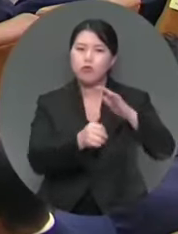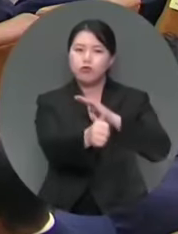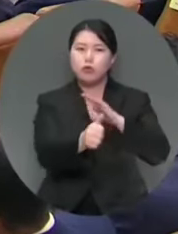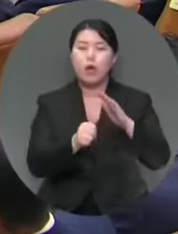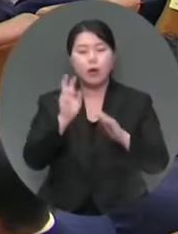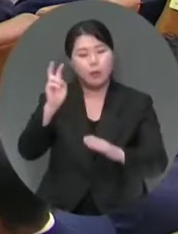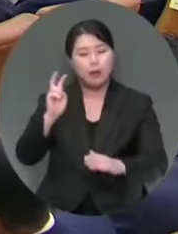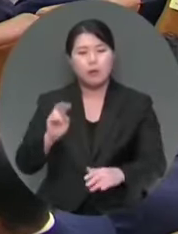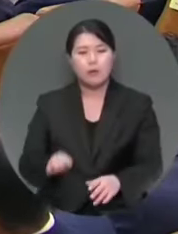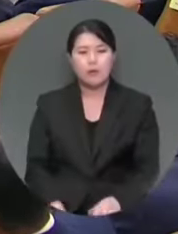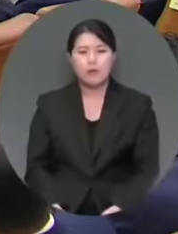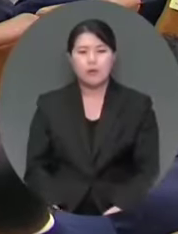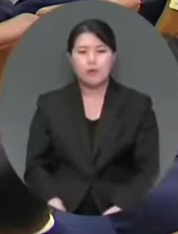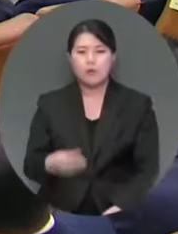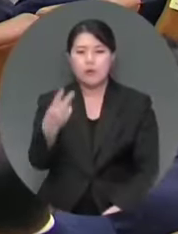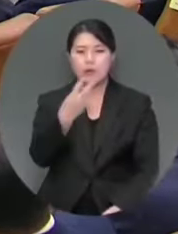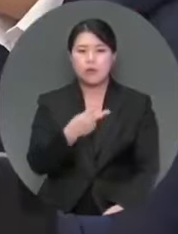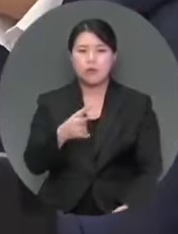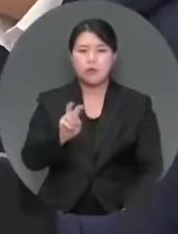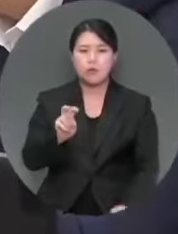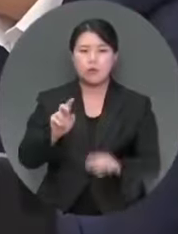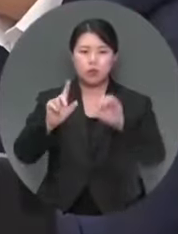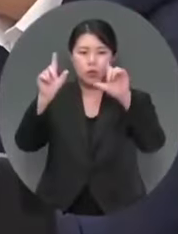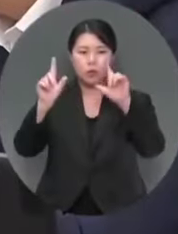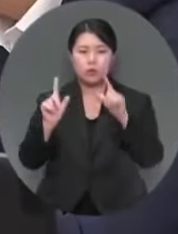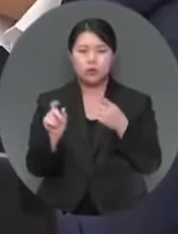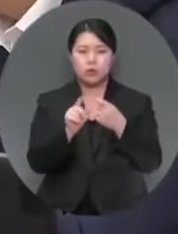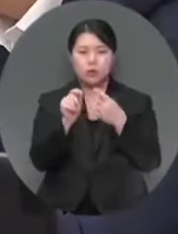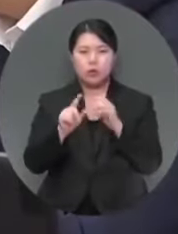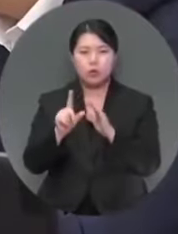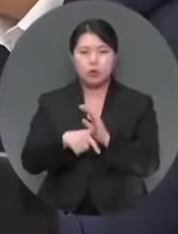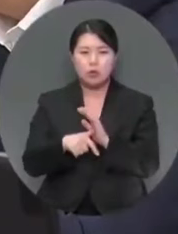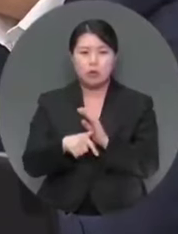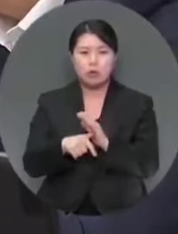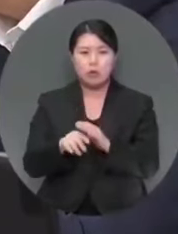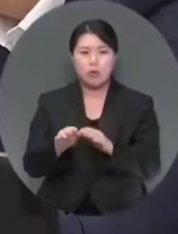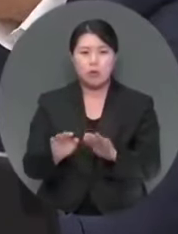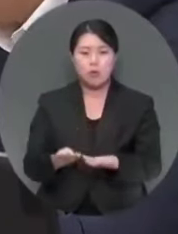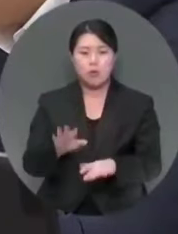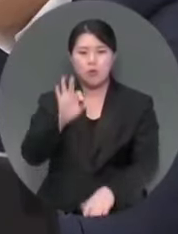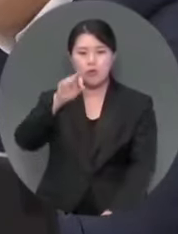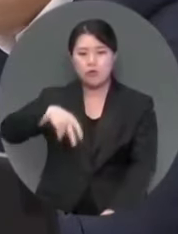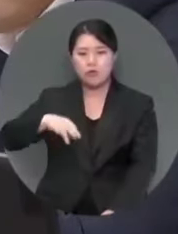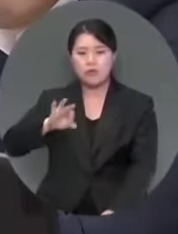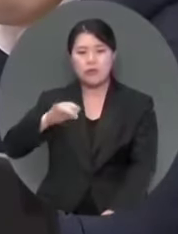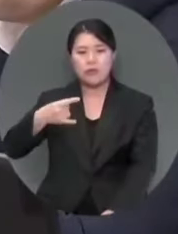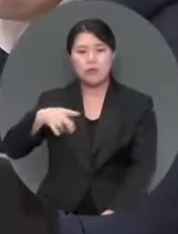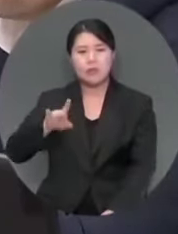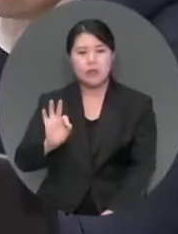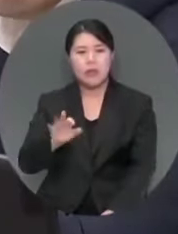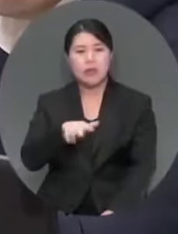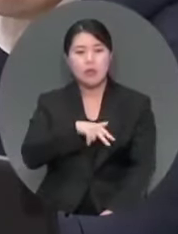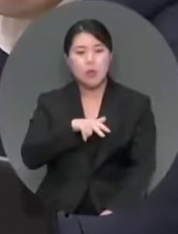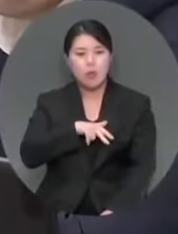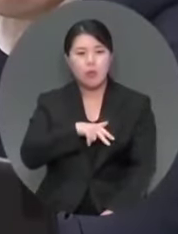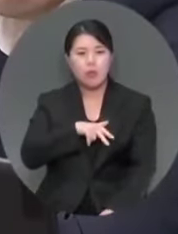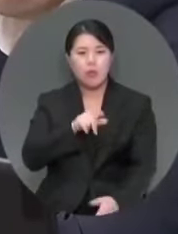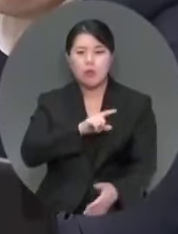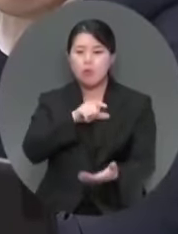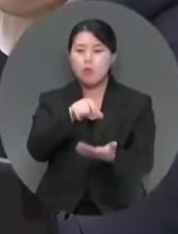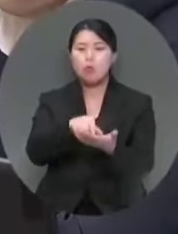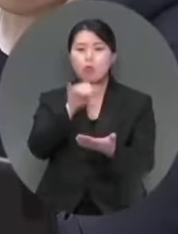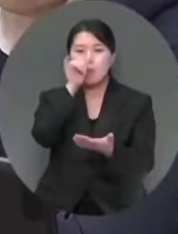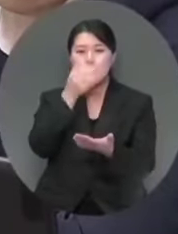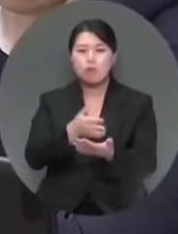번째 2020년 11월 15일부터 11월 24일 일정은 유이상 감사위원이 가신 걸로 이름이 나왔는데 네. 나머지